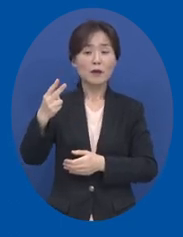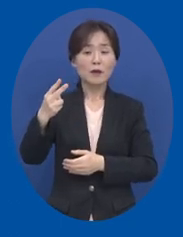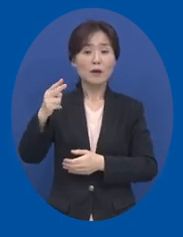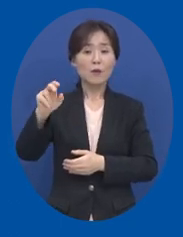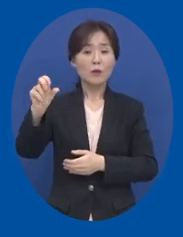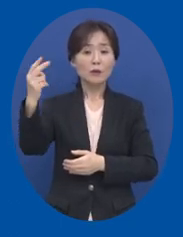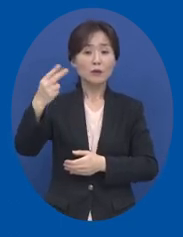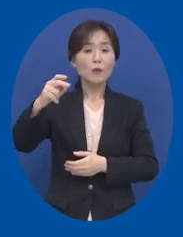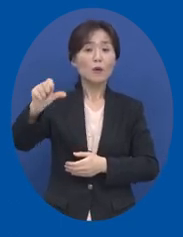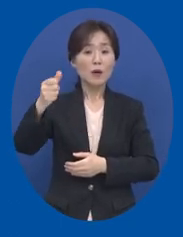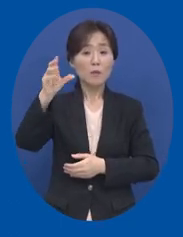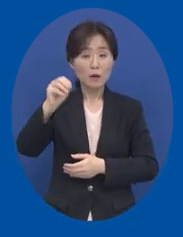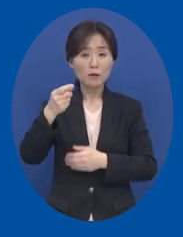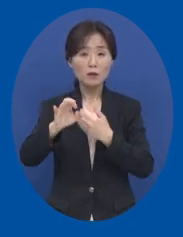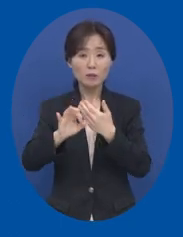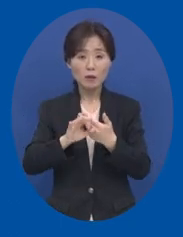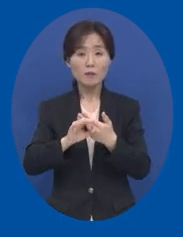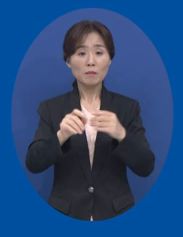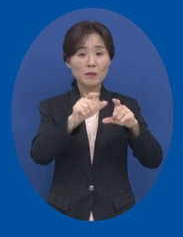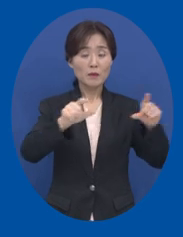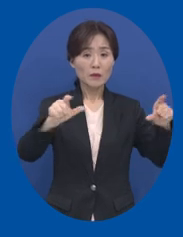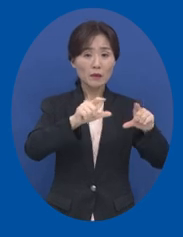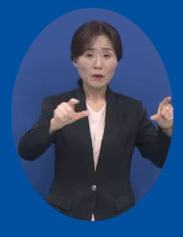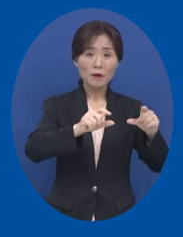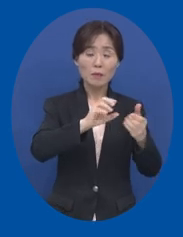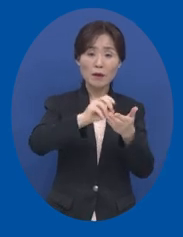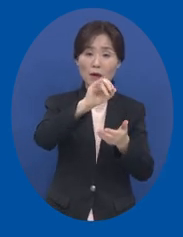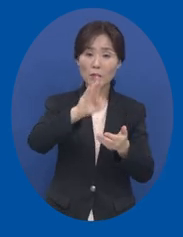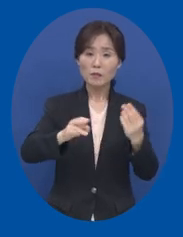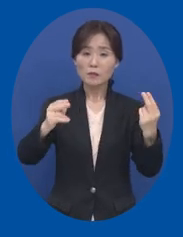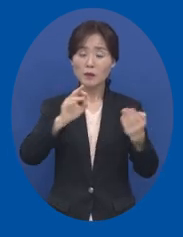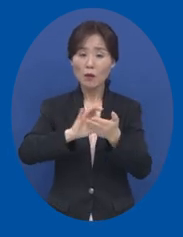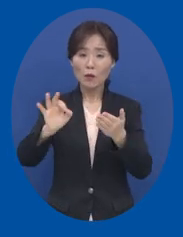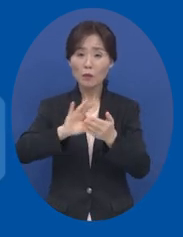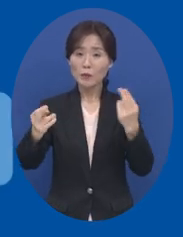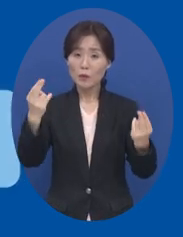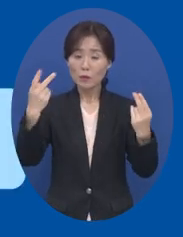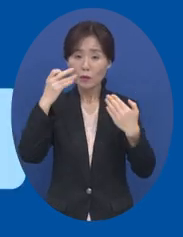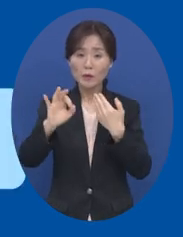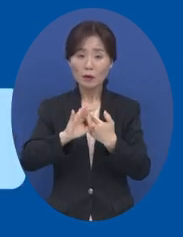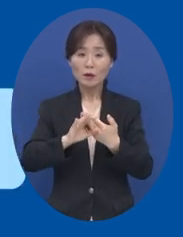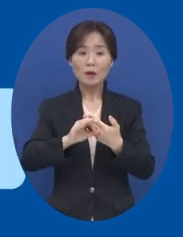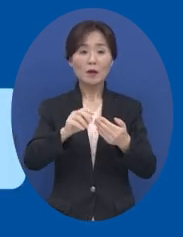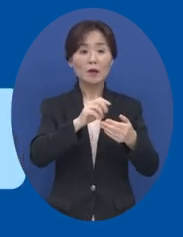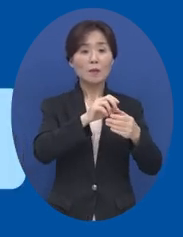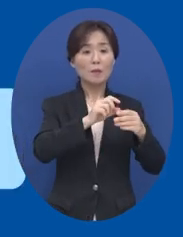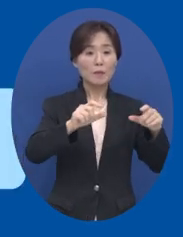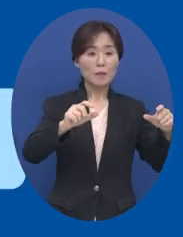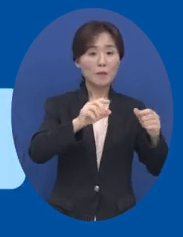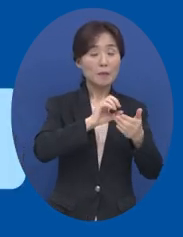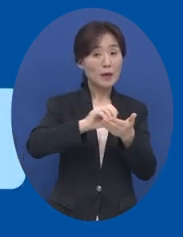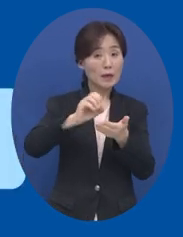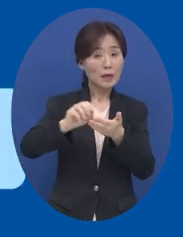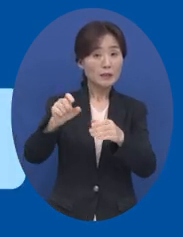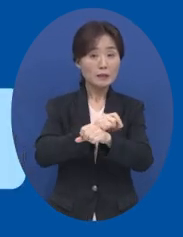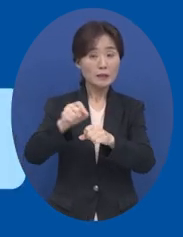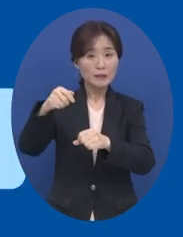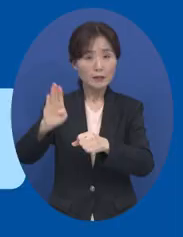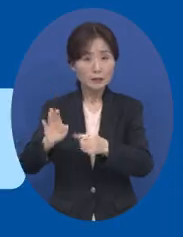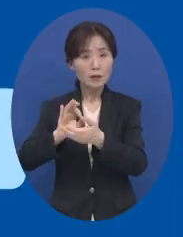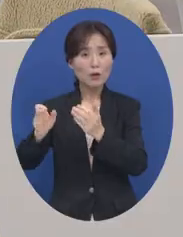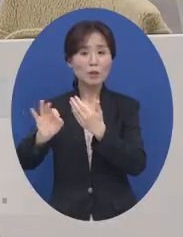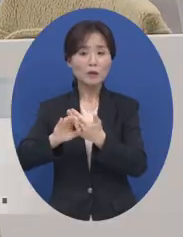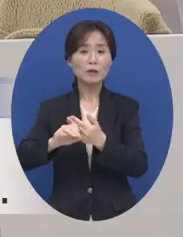경우 민간 배달앱 사용과 비교해봤더니 배달 특급 이용 시 최대 292만 원을 아낄 수